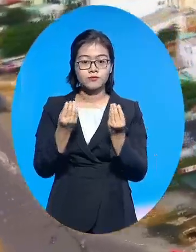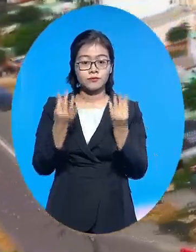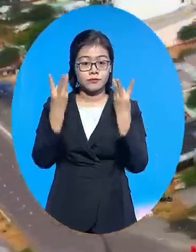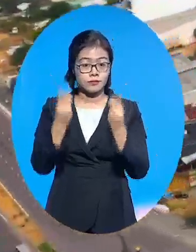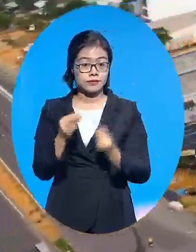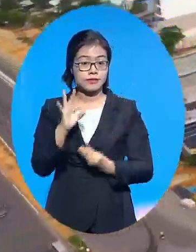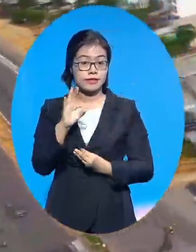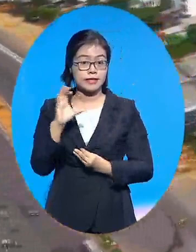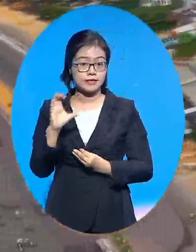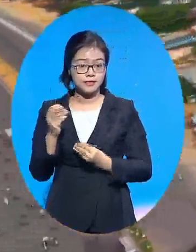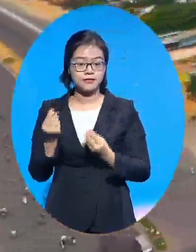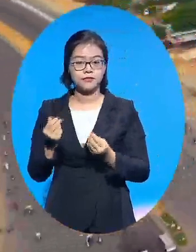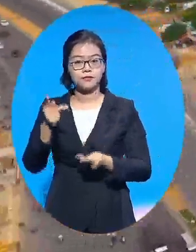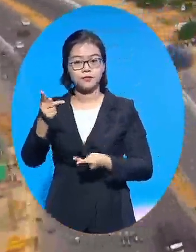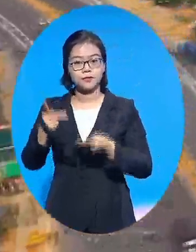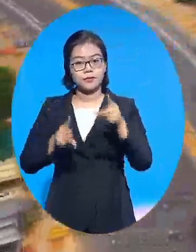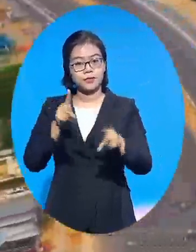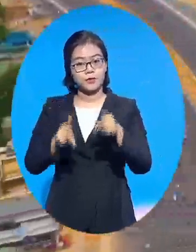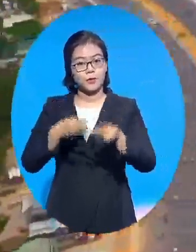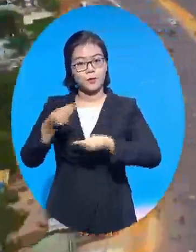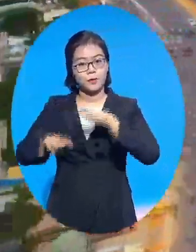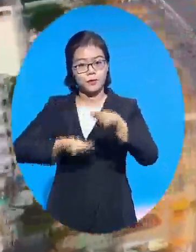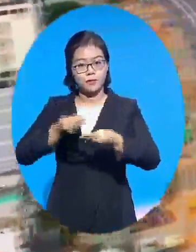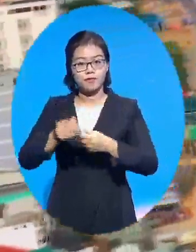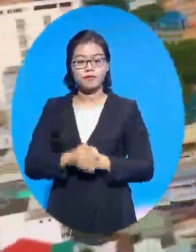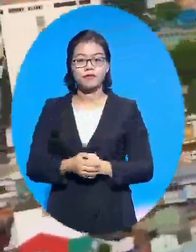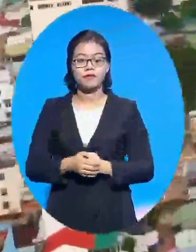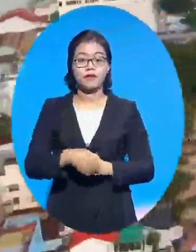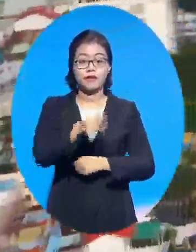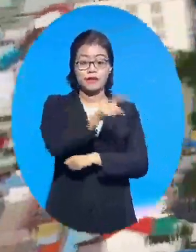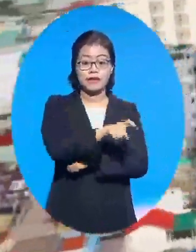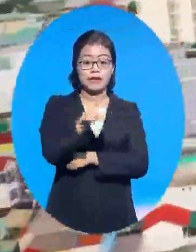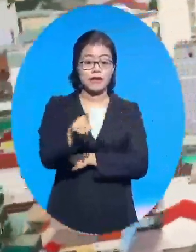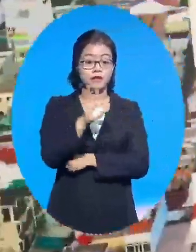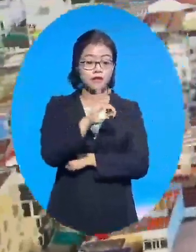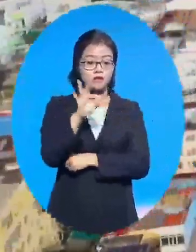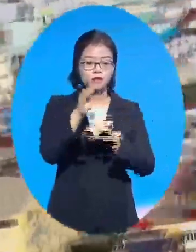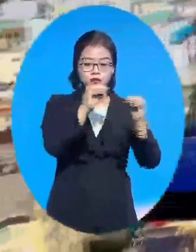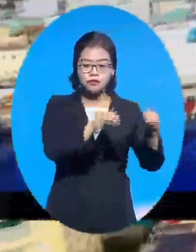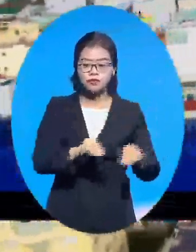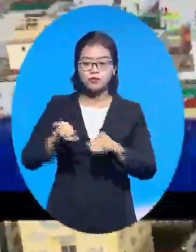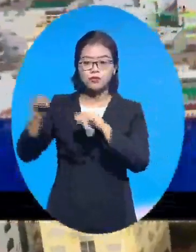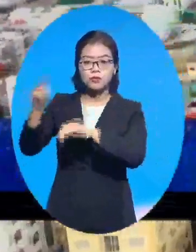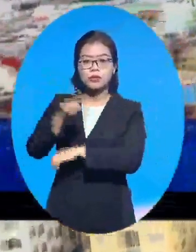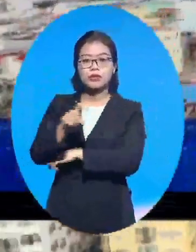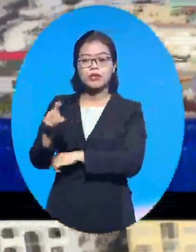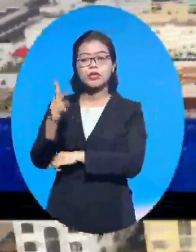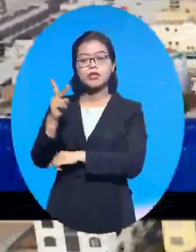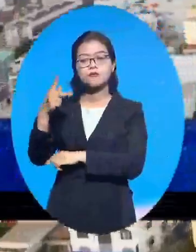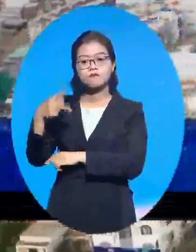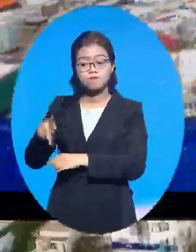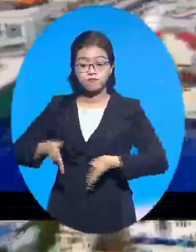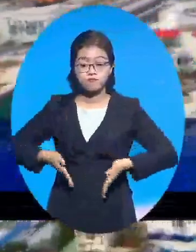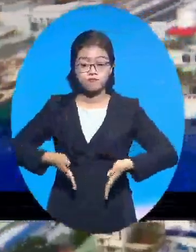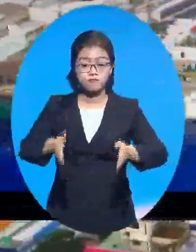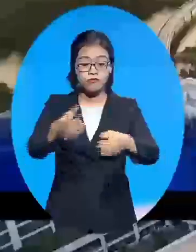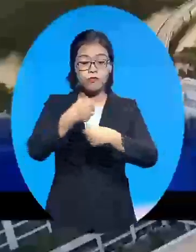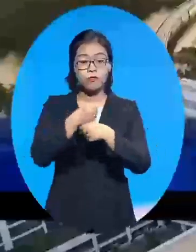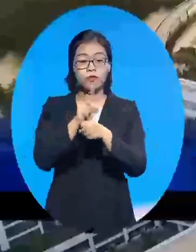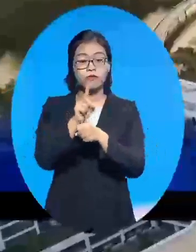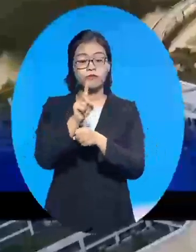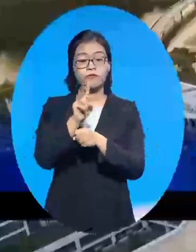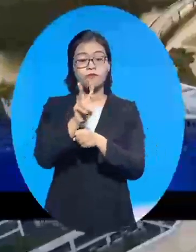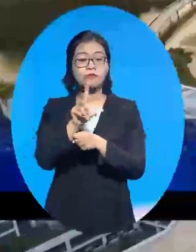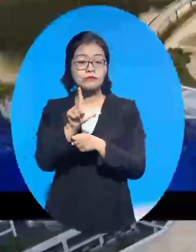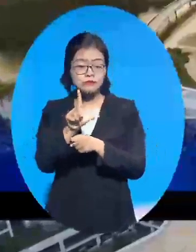theo đó cảng Tân Thuận có kế hoạch di dời về cảng Hiệp Phước tạo điều kiện hình thành khu đô thị ven sông đại lộ Nguyễn Văn Linh đã hoàn thiện